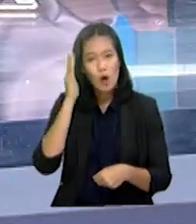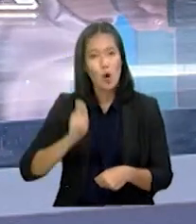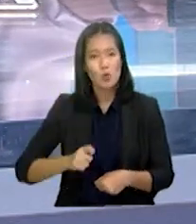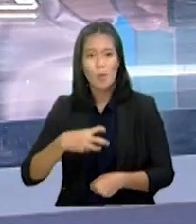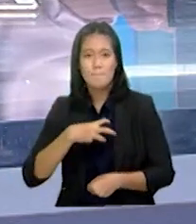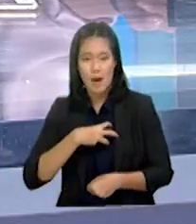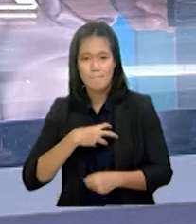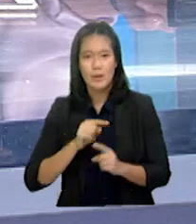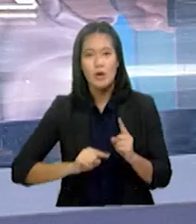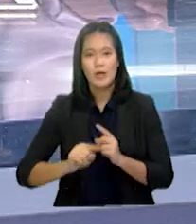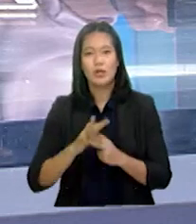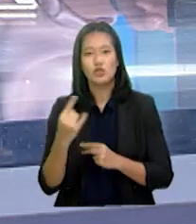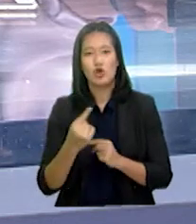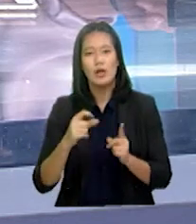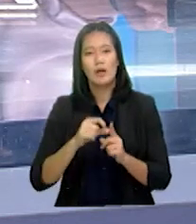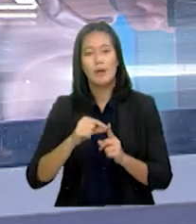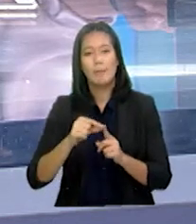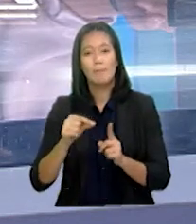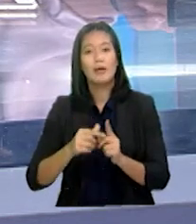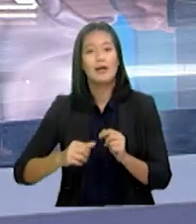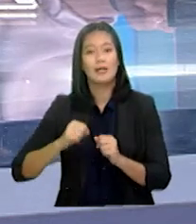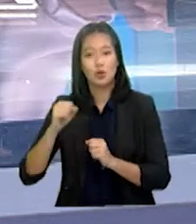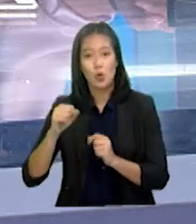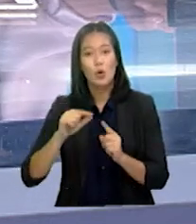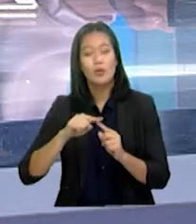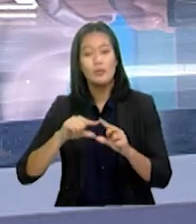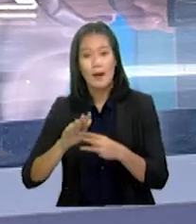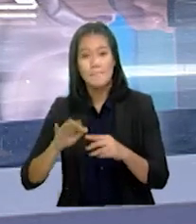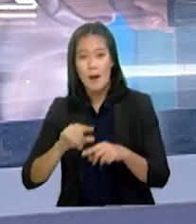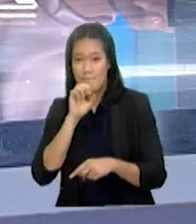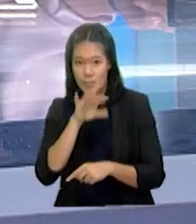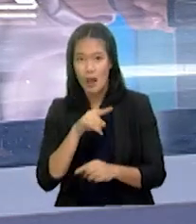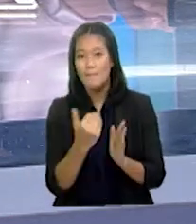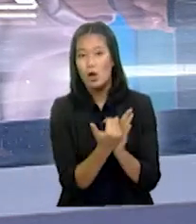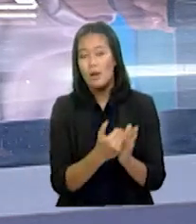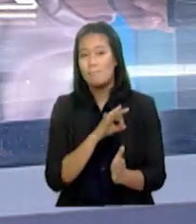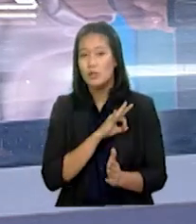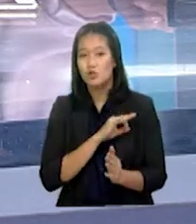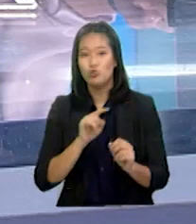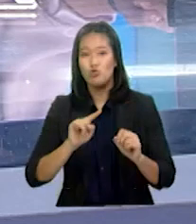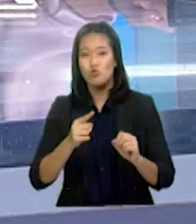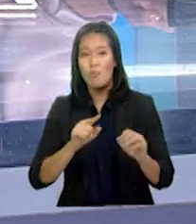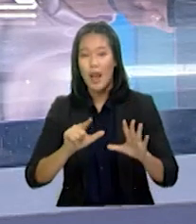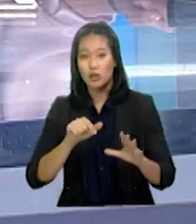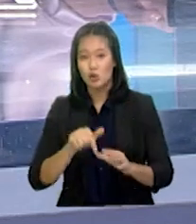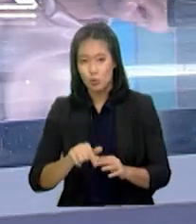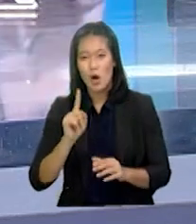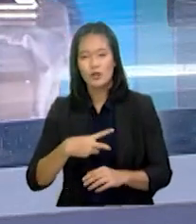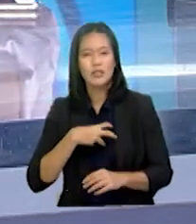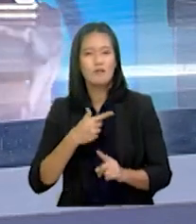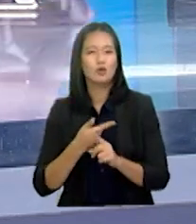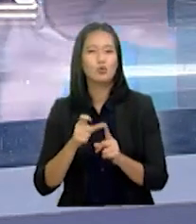dan HAM serta Jubir Nasional DPP Perindo, Tama S. Langkun, menyatakan bahwa Kepres 17 tahun 2022 harus